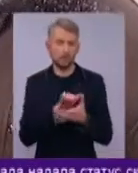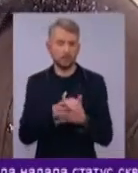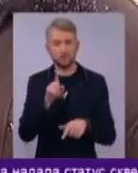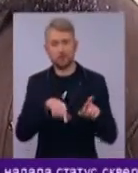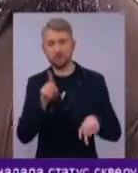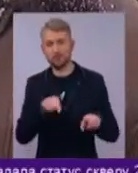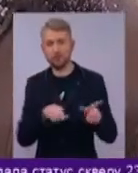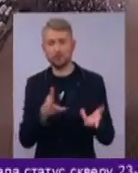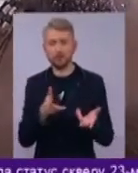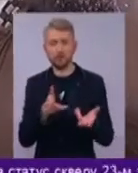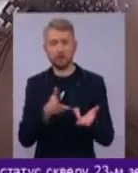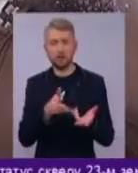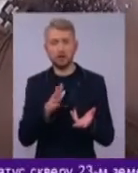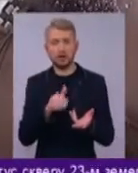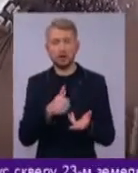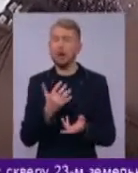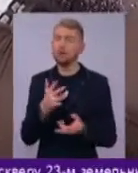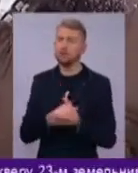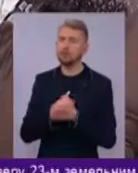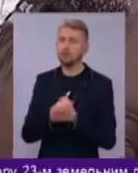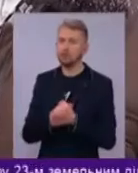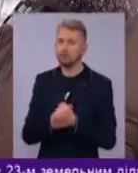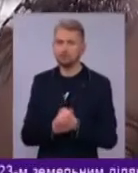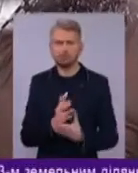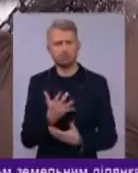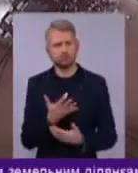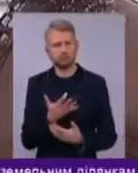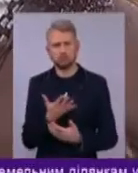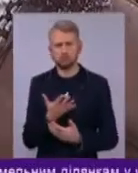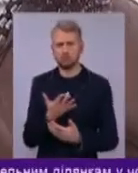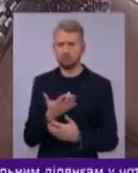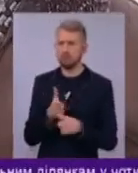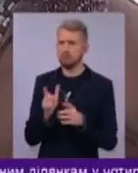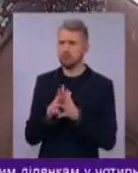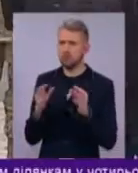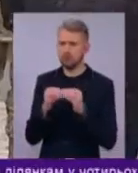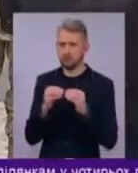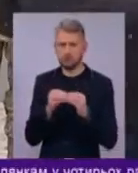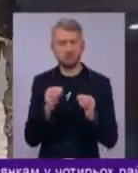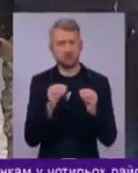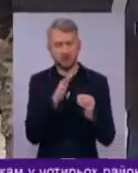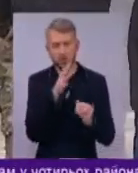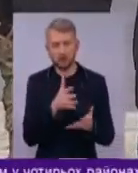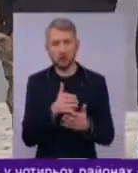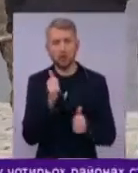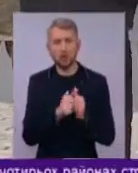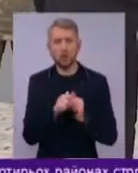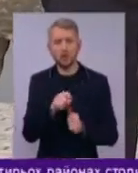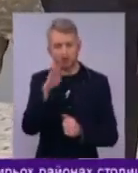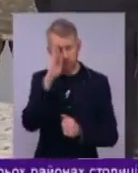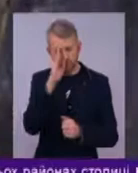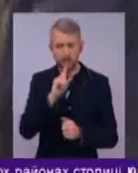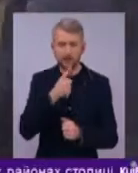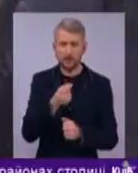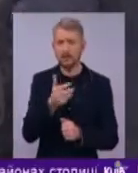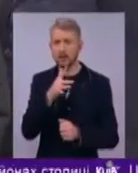Так. А потім що ж більше? Скільки років? Більше 10. Ну, років 10, як мінімум. Кожен з цих чоловіків рік або кілька